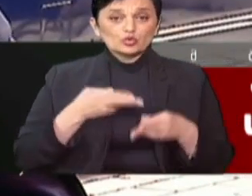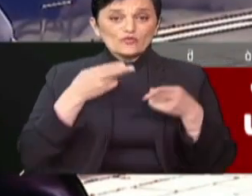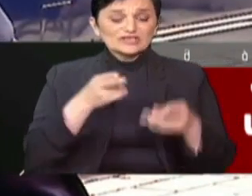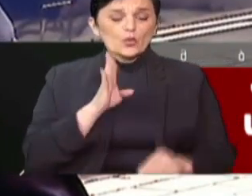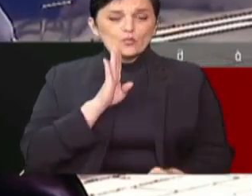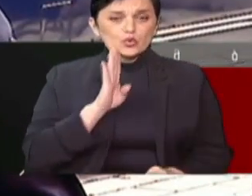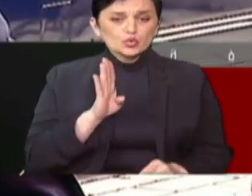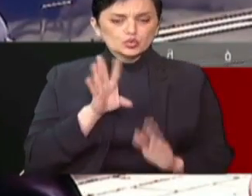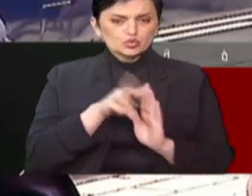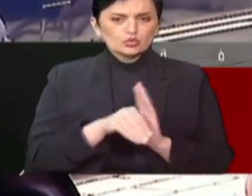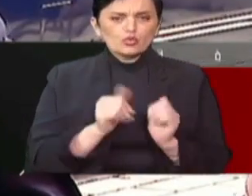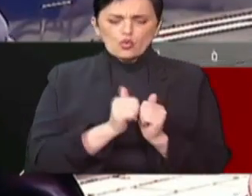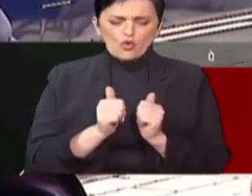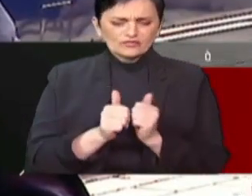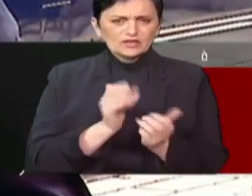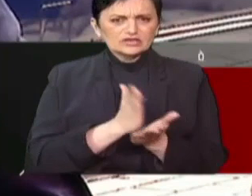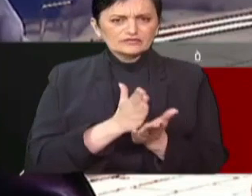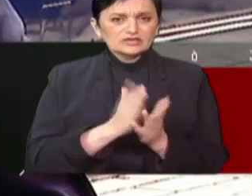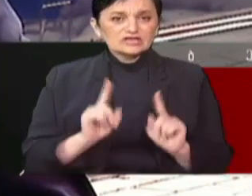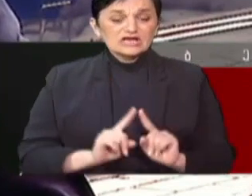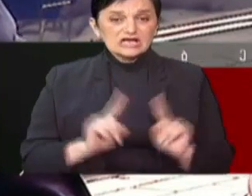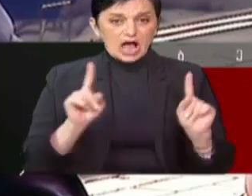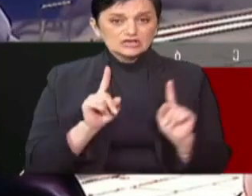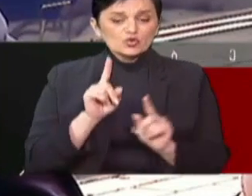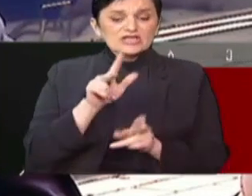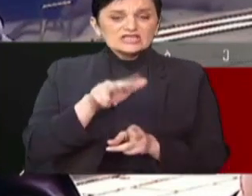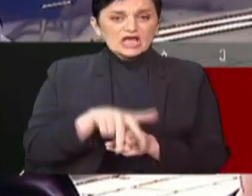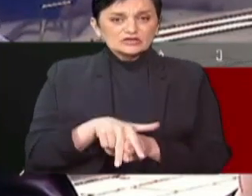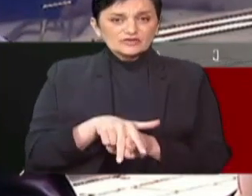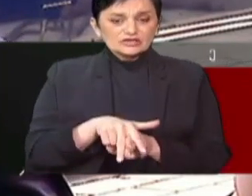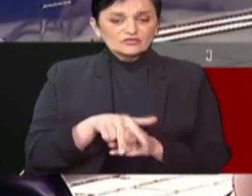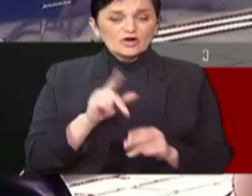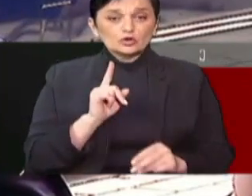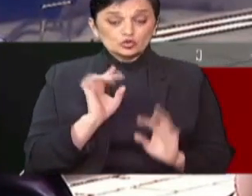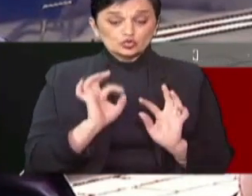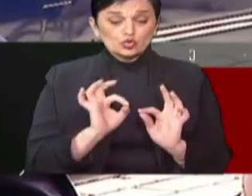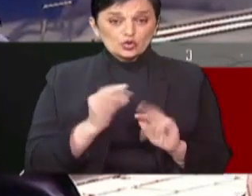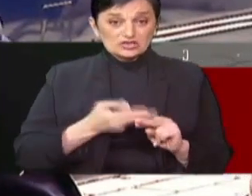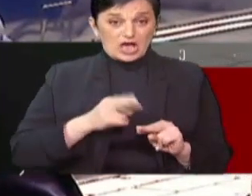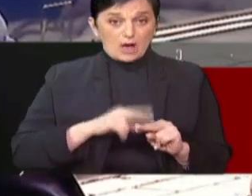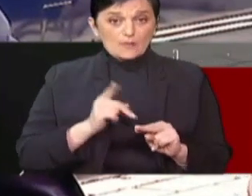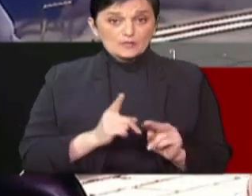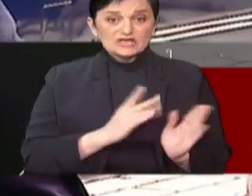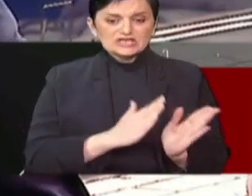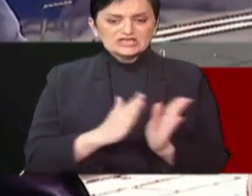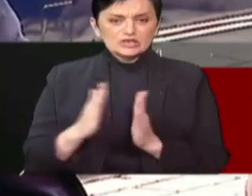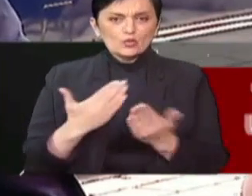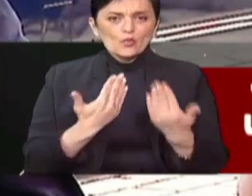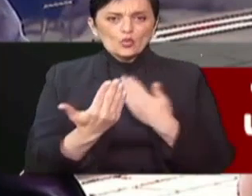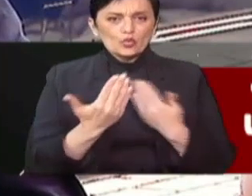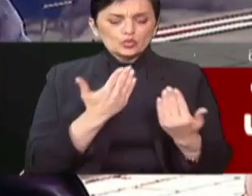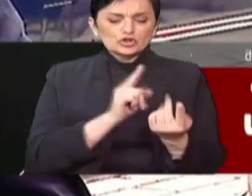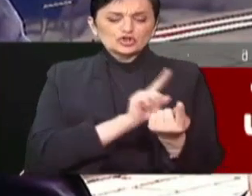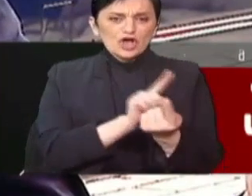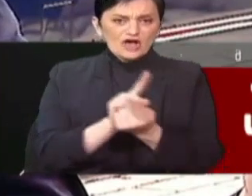ბრიუსელში ყოველთვის აქვს განსაკუთრებული დატვირთვა, რადგან სწორედ ამ დინამიური ურთიერთობებით,